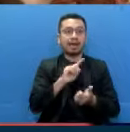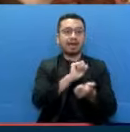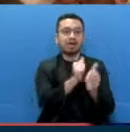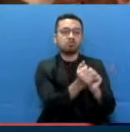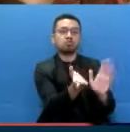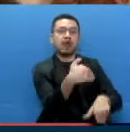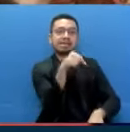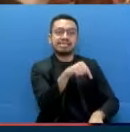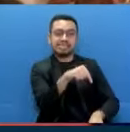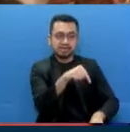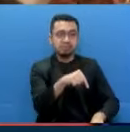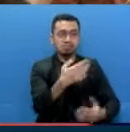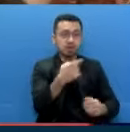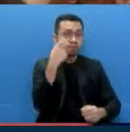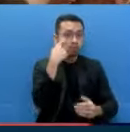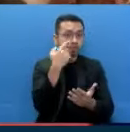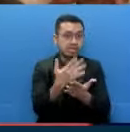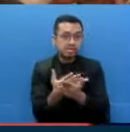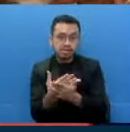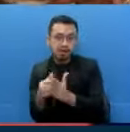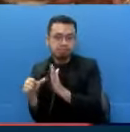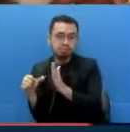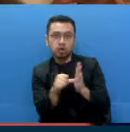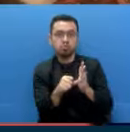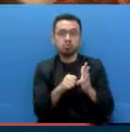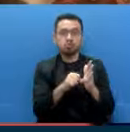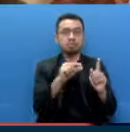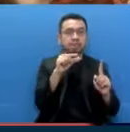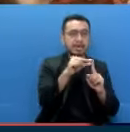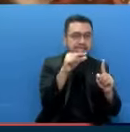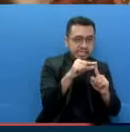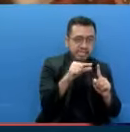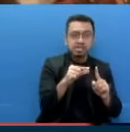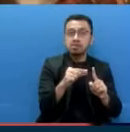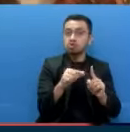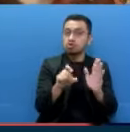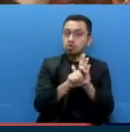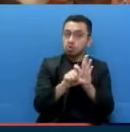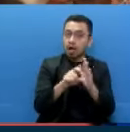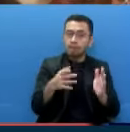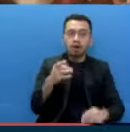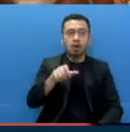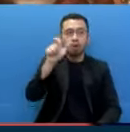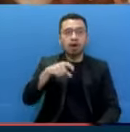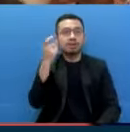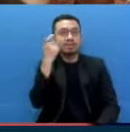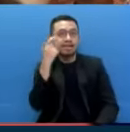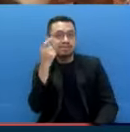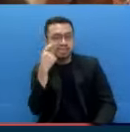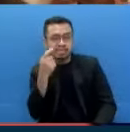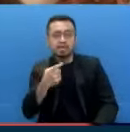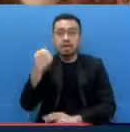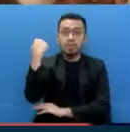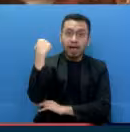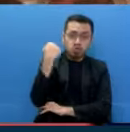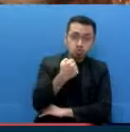semua alat bukti yang meringankan dan meringankan itu baik itu berupa e berupa kesaksian eh apa kesaksian dari saksi pelaku